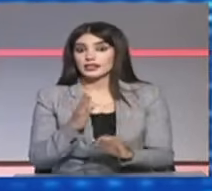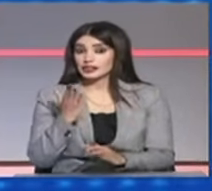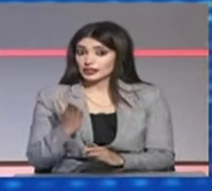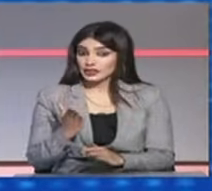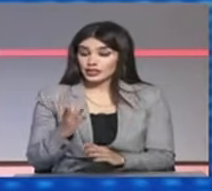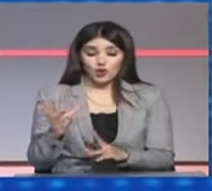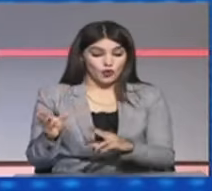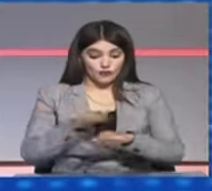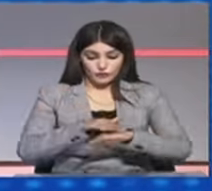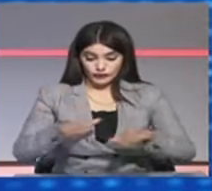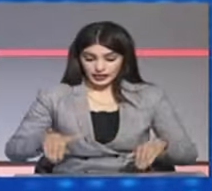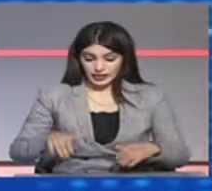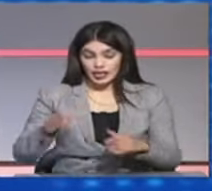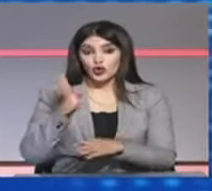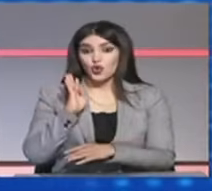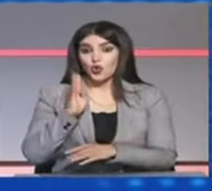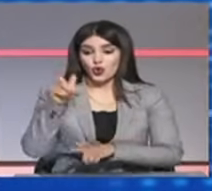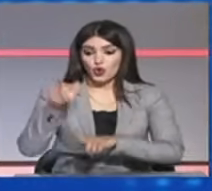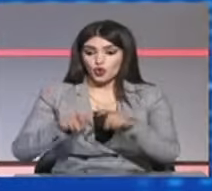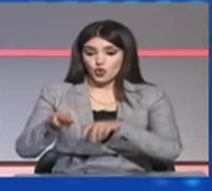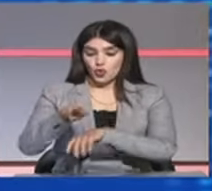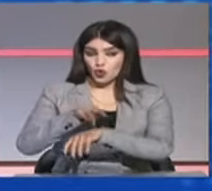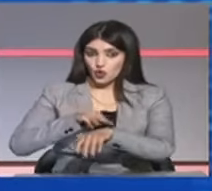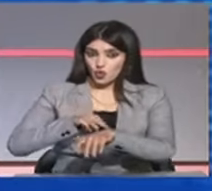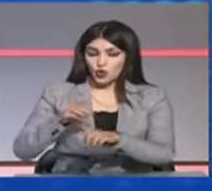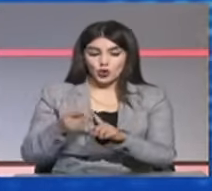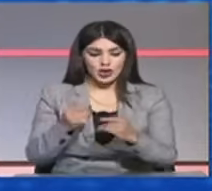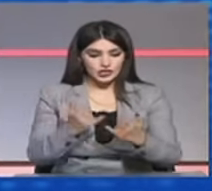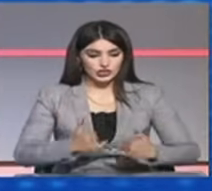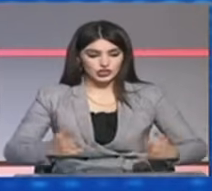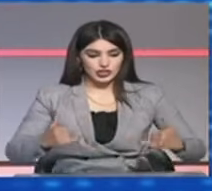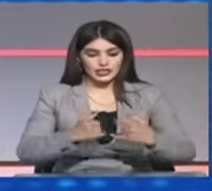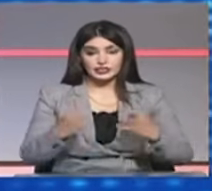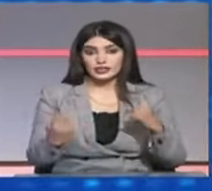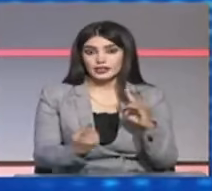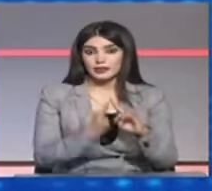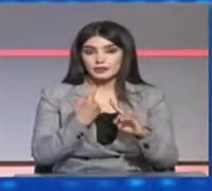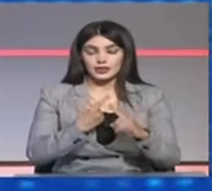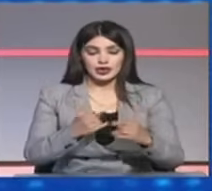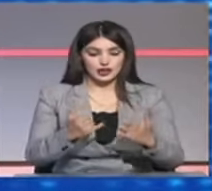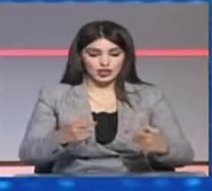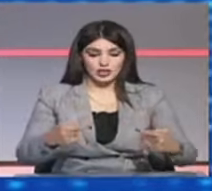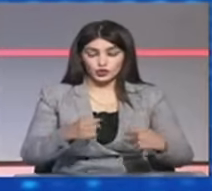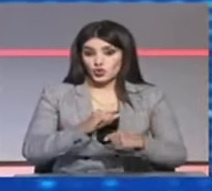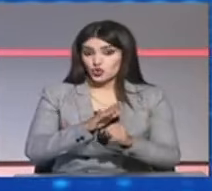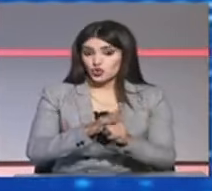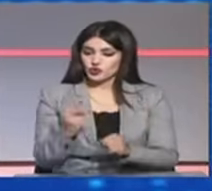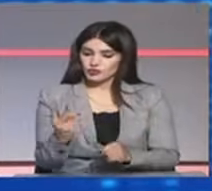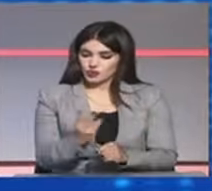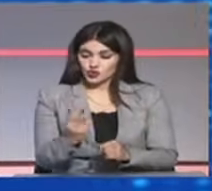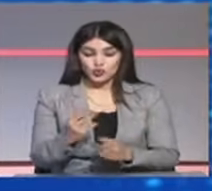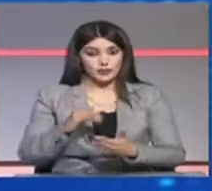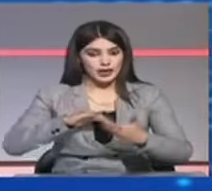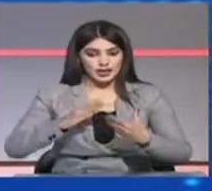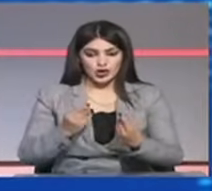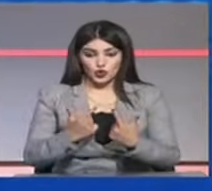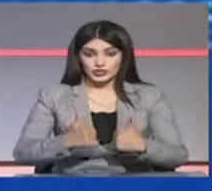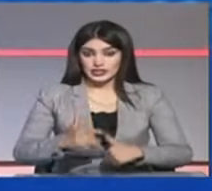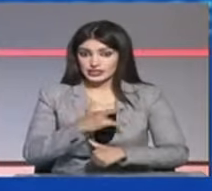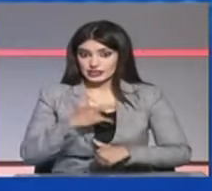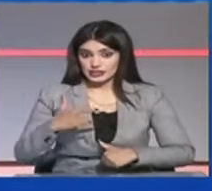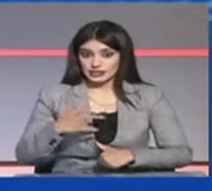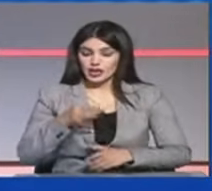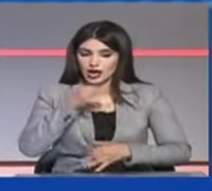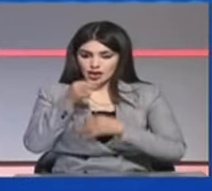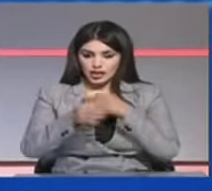وفي ختام ندوه الولاه والجلسه الاستثنائيه للجنه العلميه لمجابهه كونه تحدث وزير الصحه عن